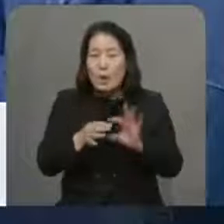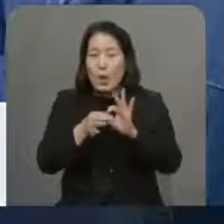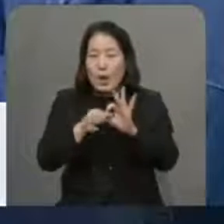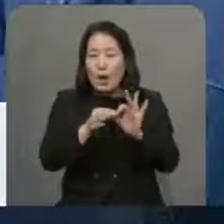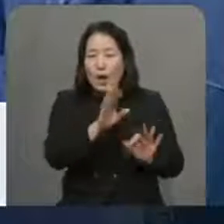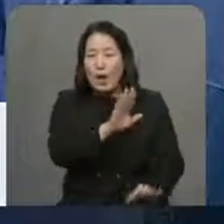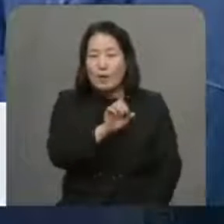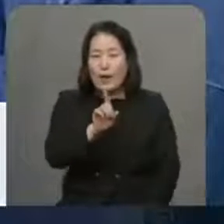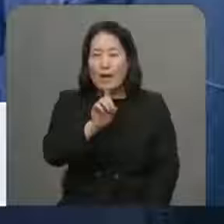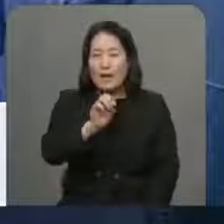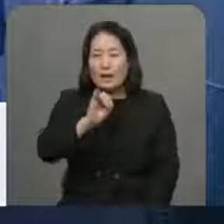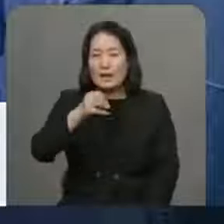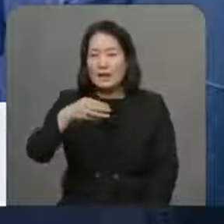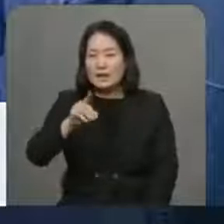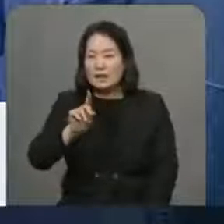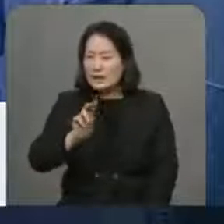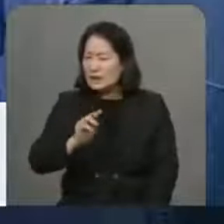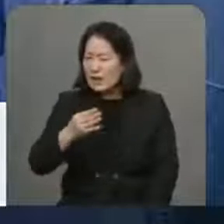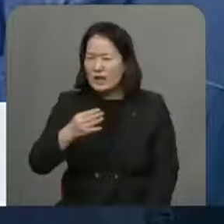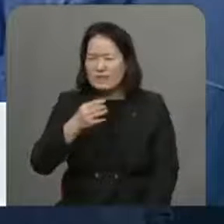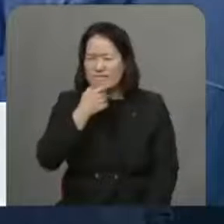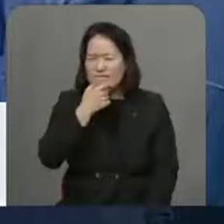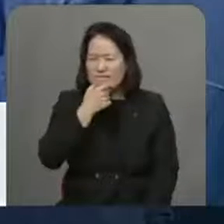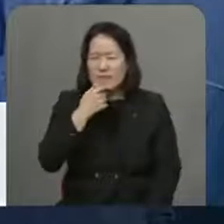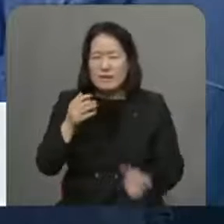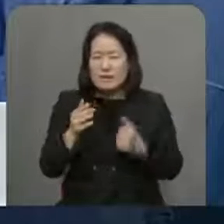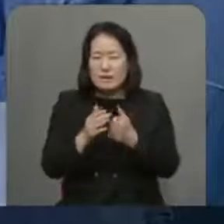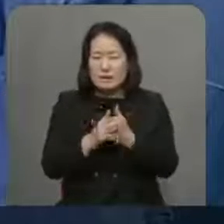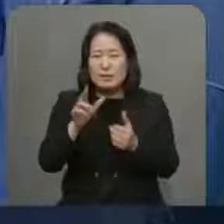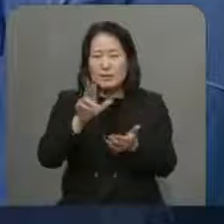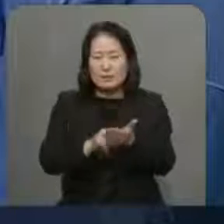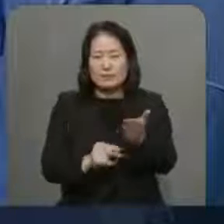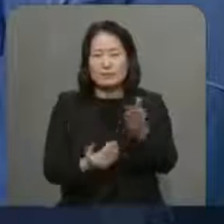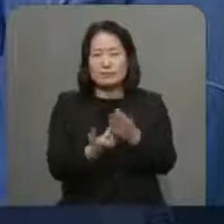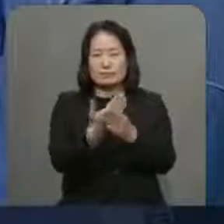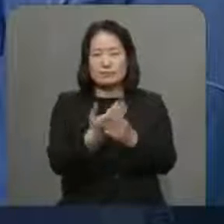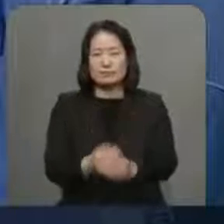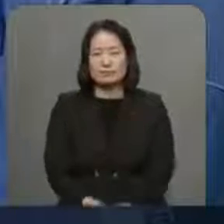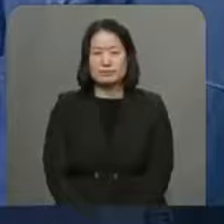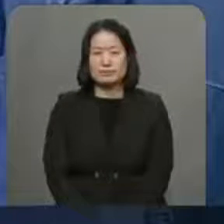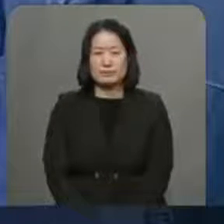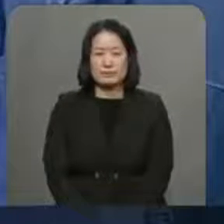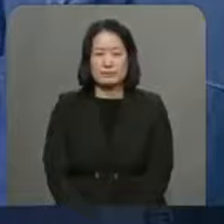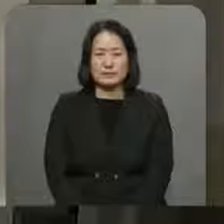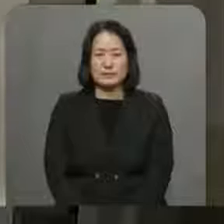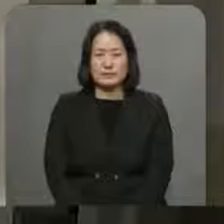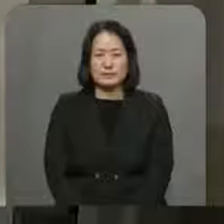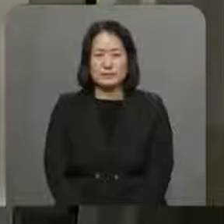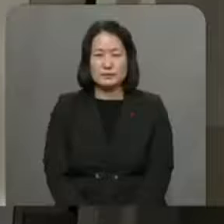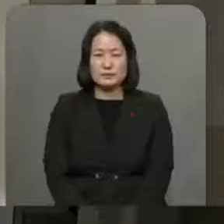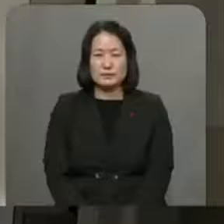일명 바이탈과에 대한 기피 현상이 두드러집니다. 김초롱 기자가 보도합니다.